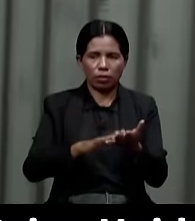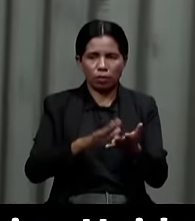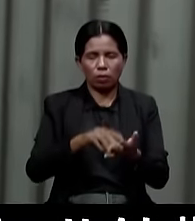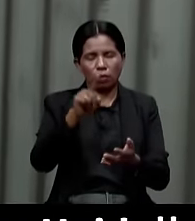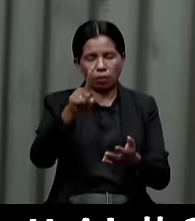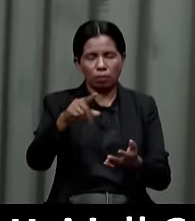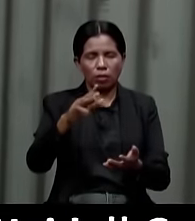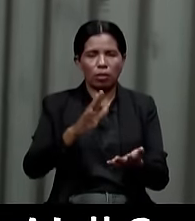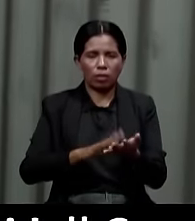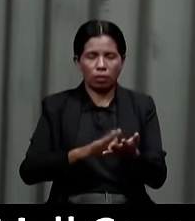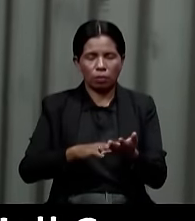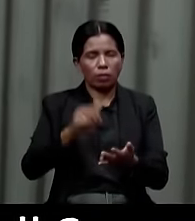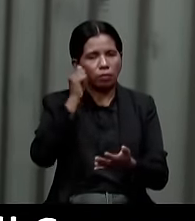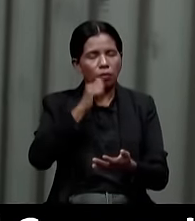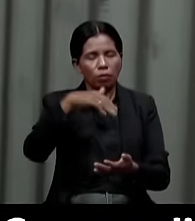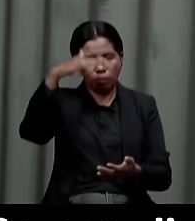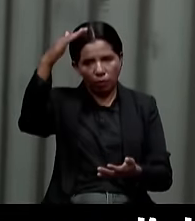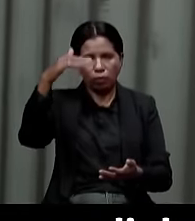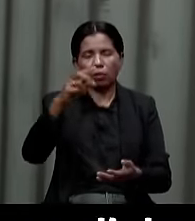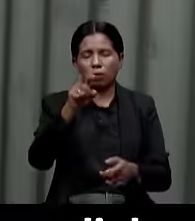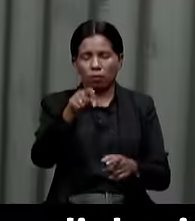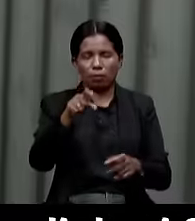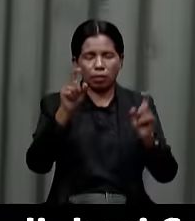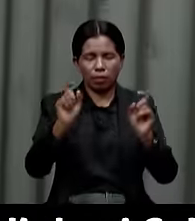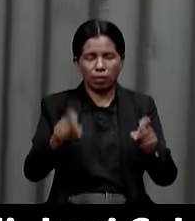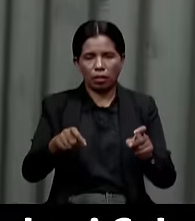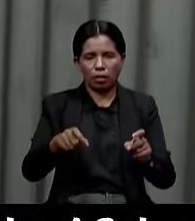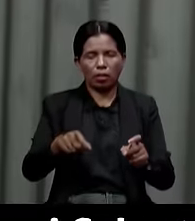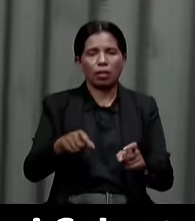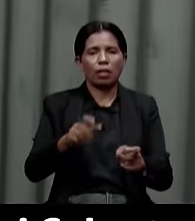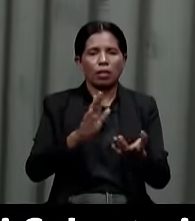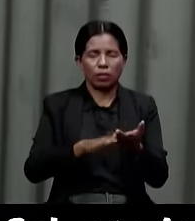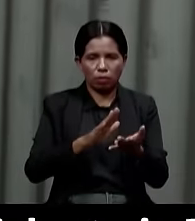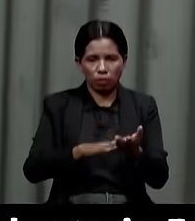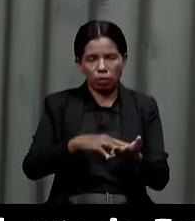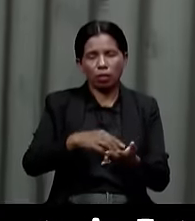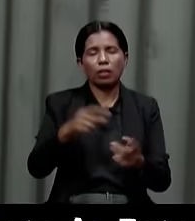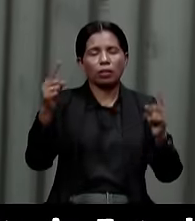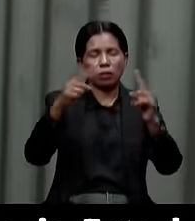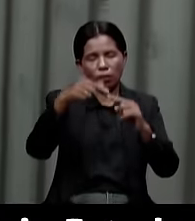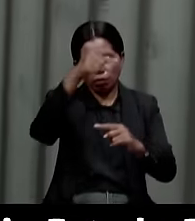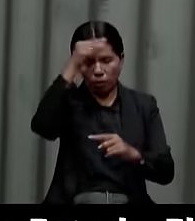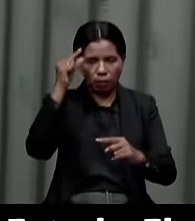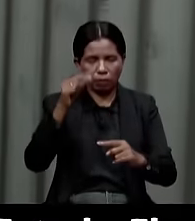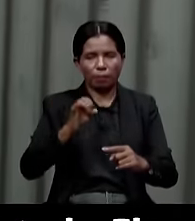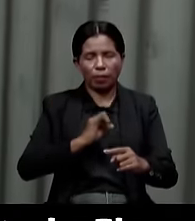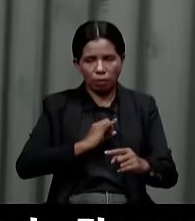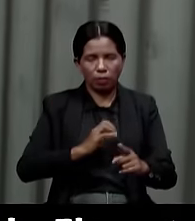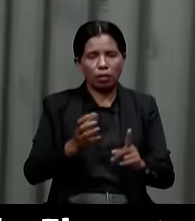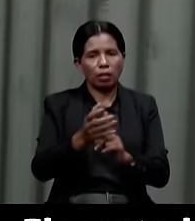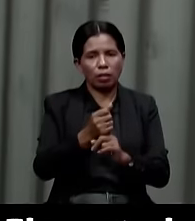feto botona, nebe omak tingi takaduni sa piometan. Tapi kamu sekarang apa ini alifan